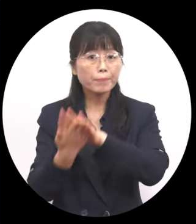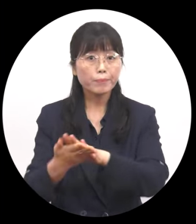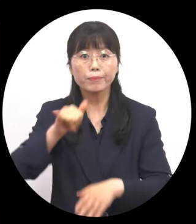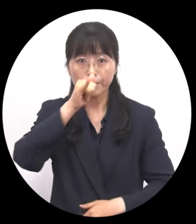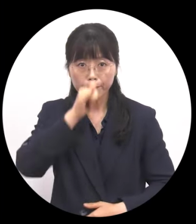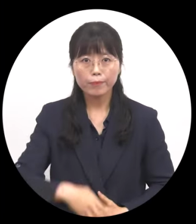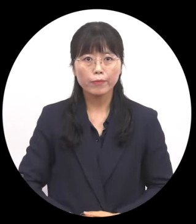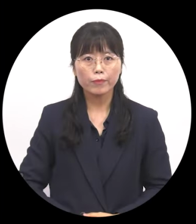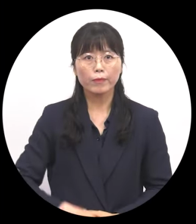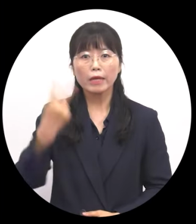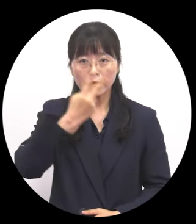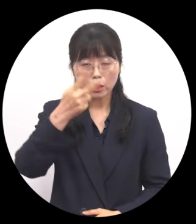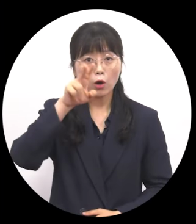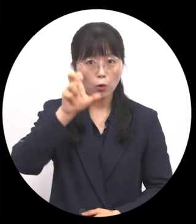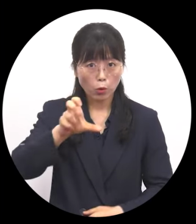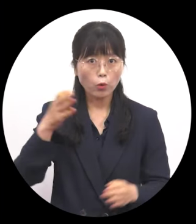있었는데요.